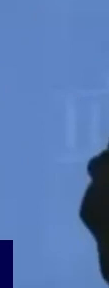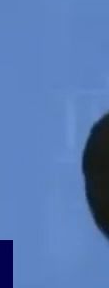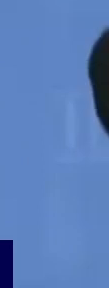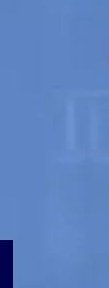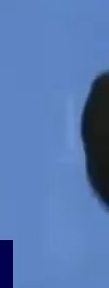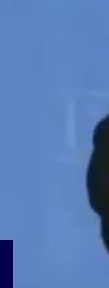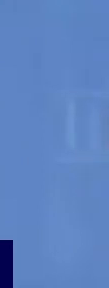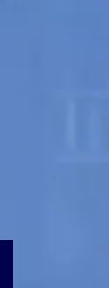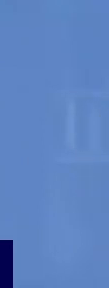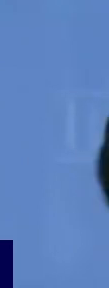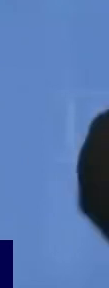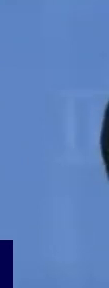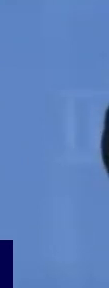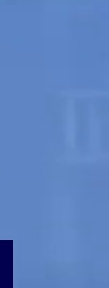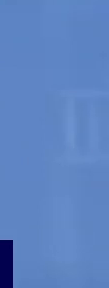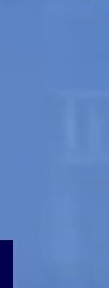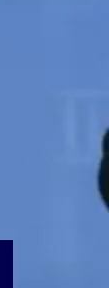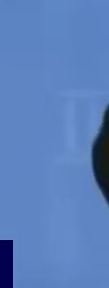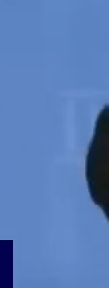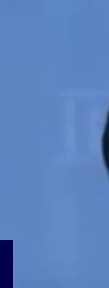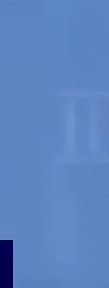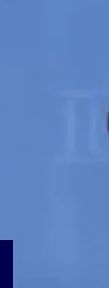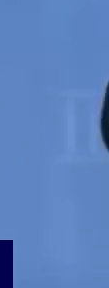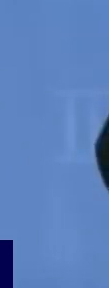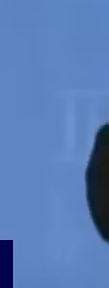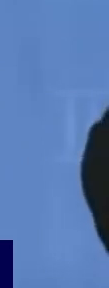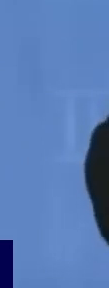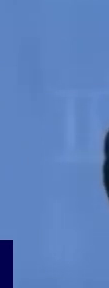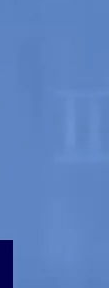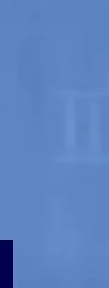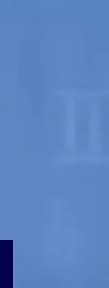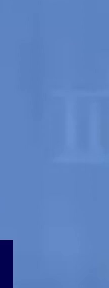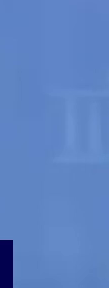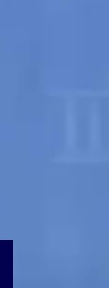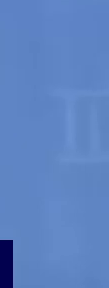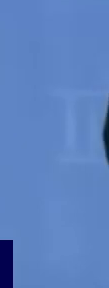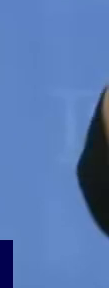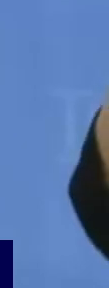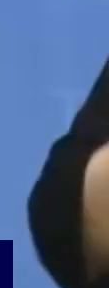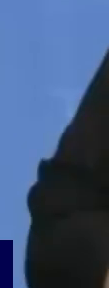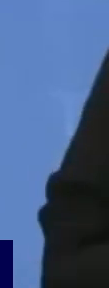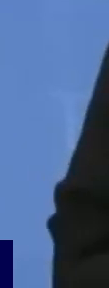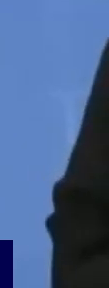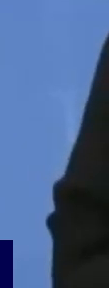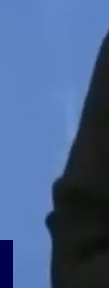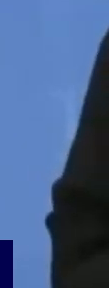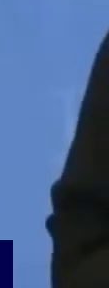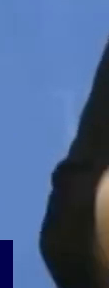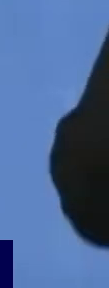정부의 후보자 중 능력과 전문성이 모자란다고 밝혀진 인물이 있었는가?